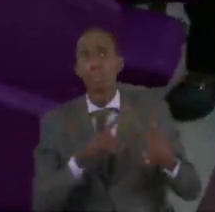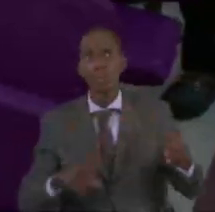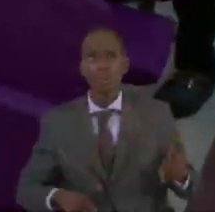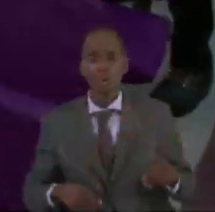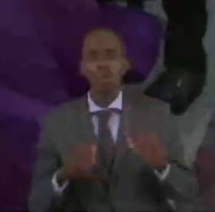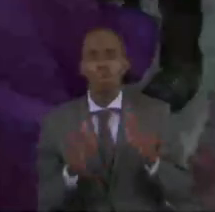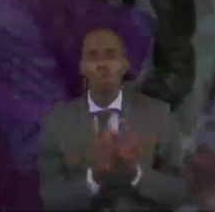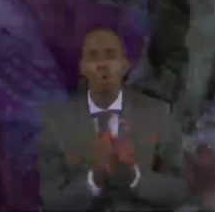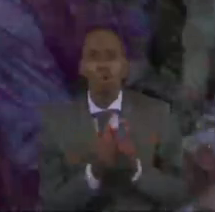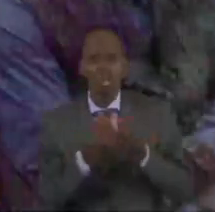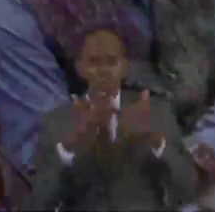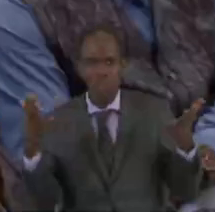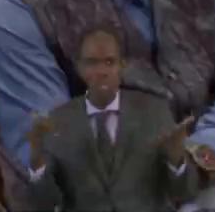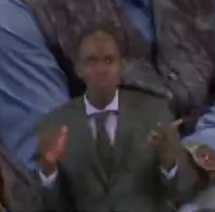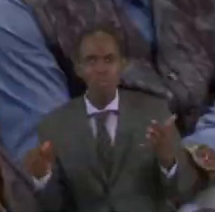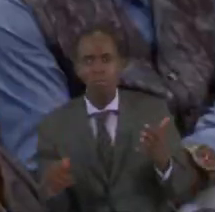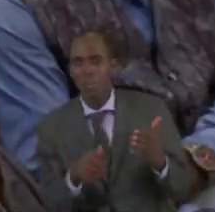suivre le Seigneur. Je veux